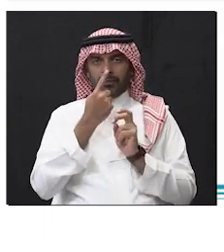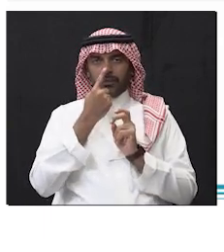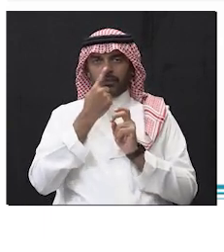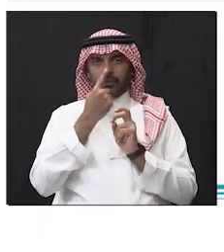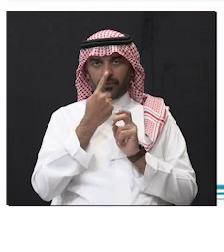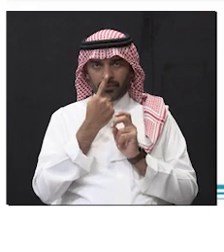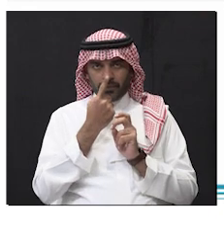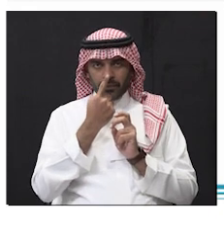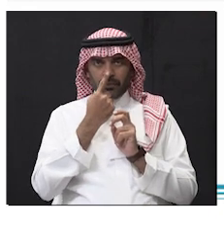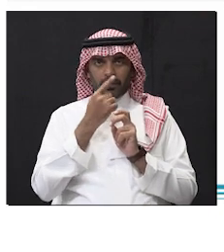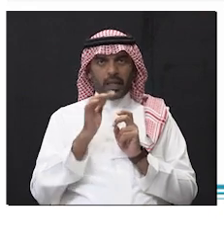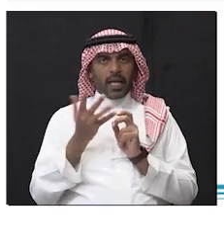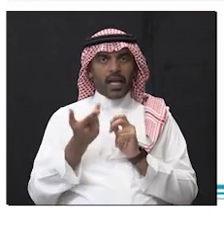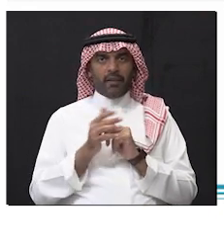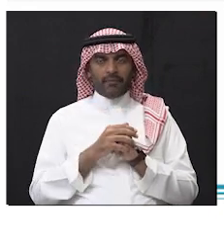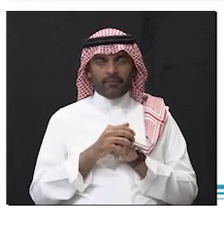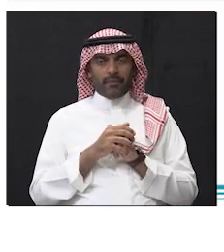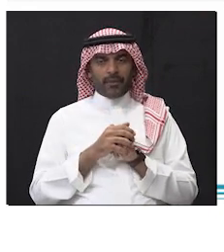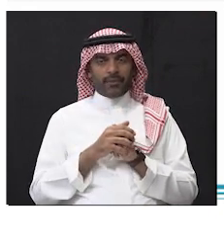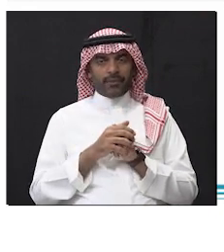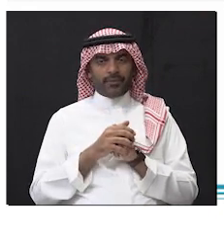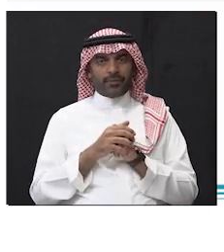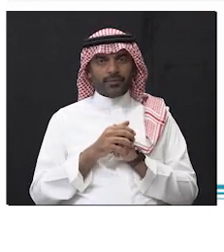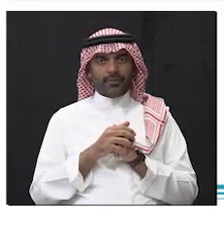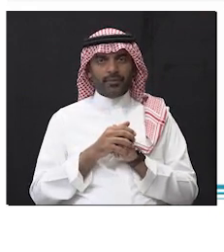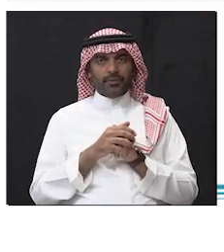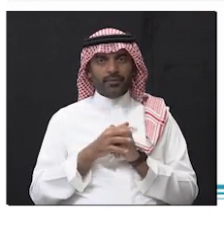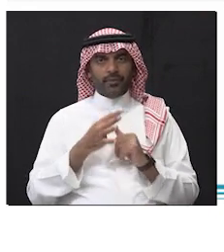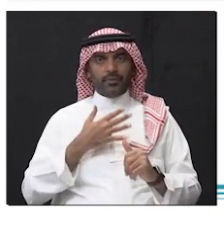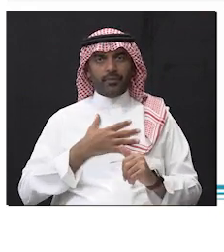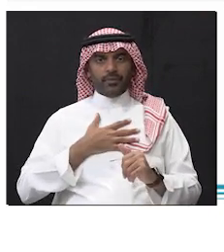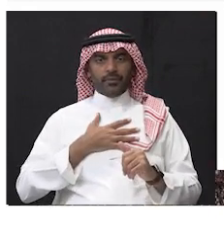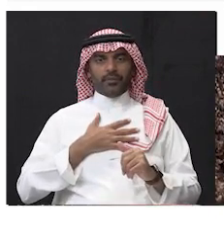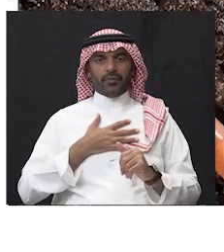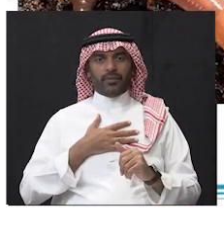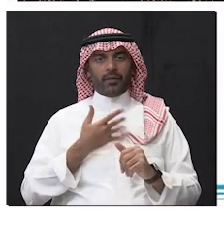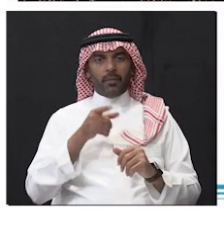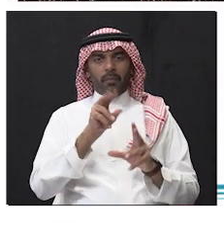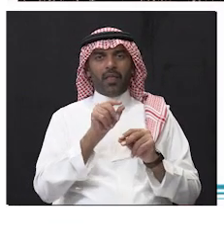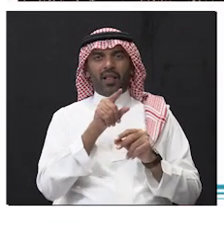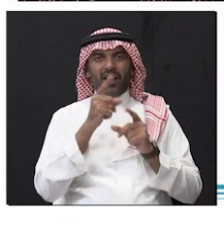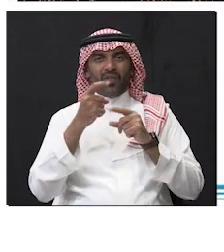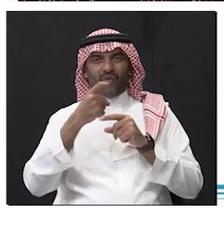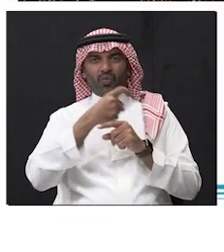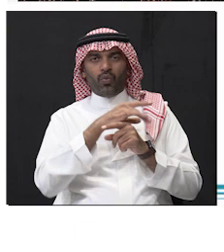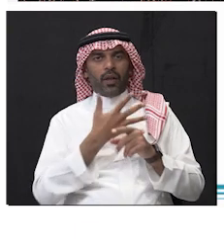كيف تتنفس الديدان الحلقية مثل دودة الأرض؟ كيف تتنفس؟